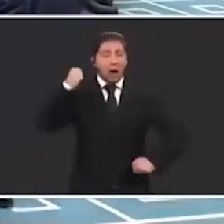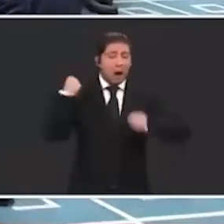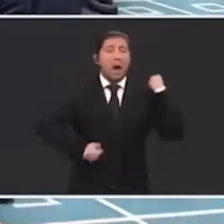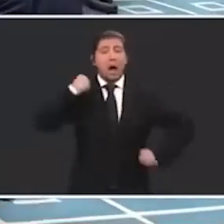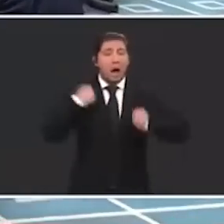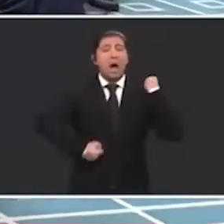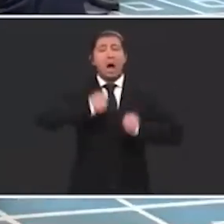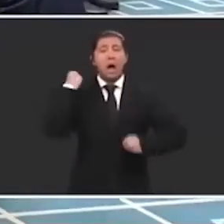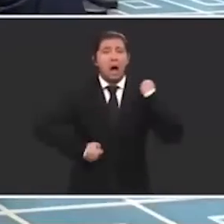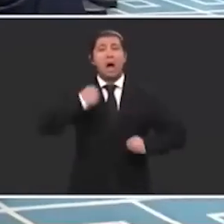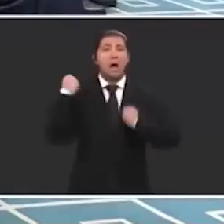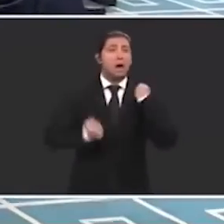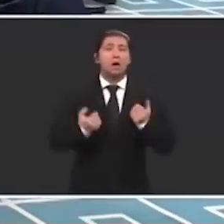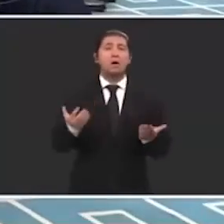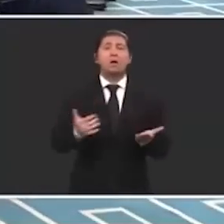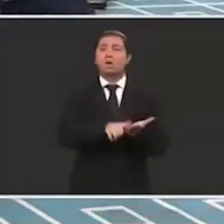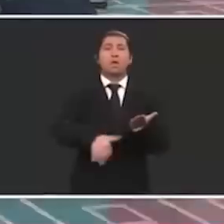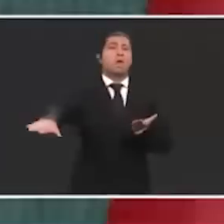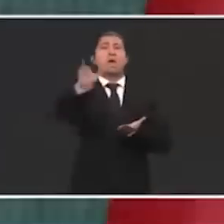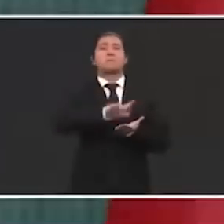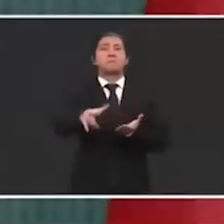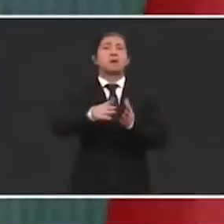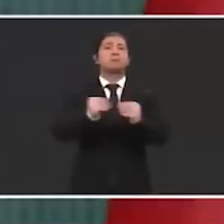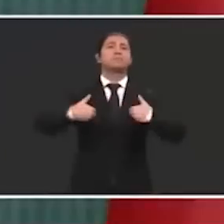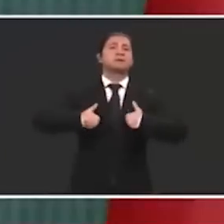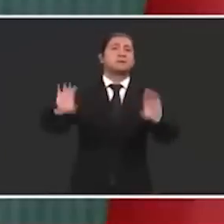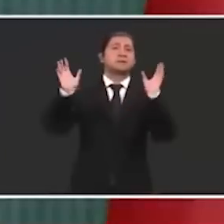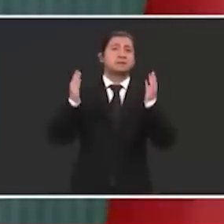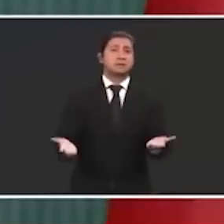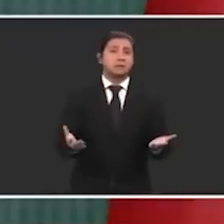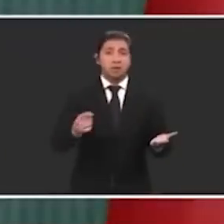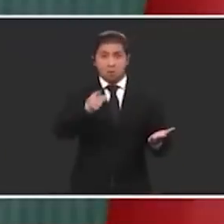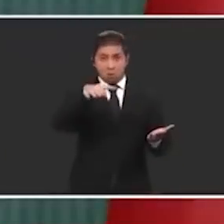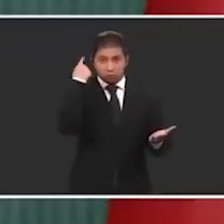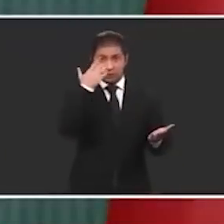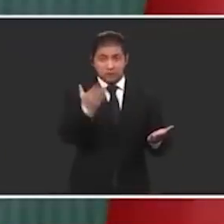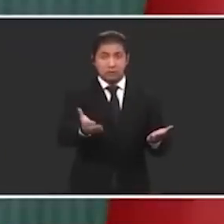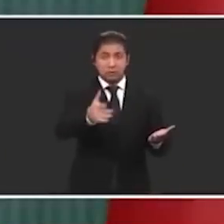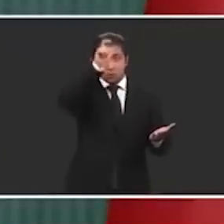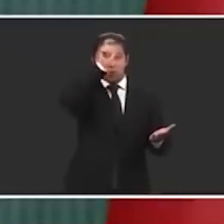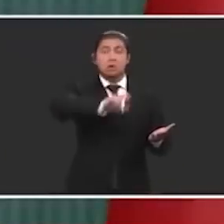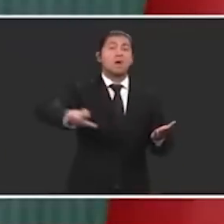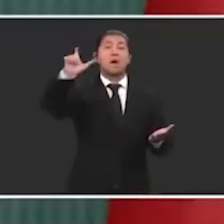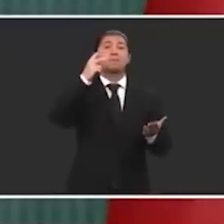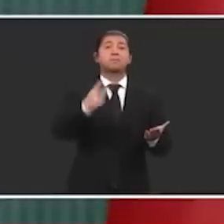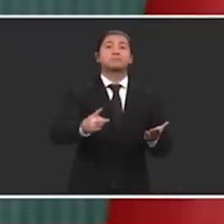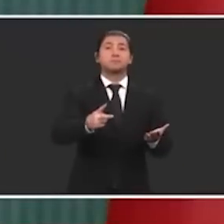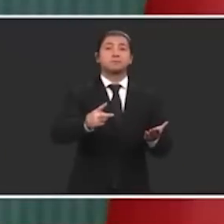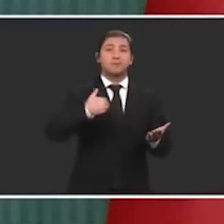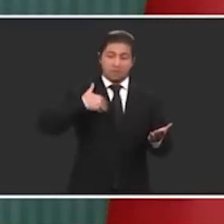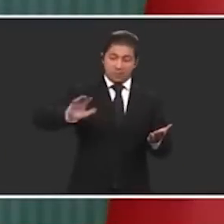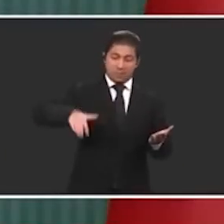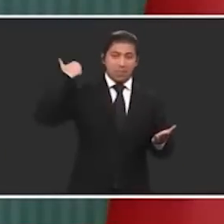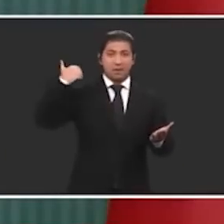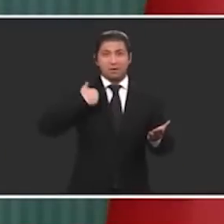Tepindiler, tepindiler, hepsi ortadan yok oldu. Dolayısıyla Türkiye'yi saf dışı